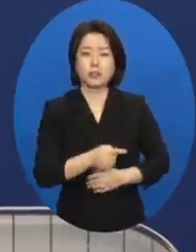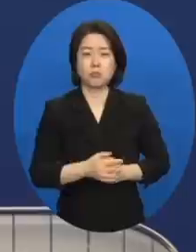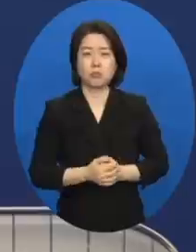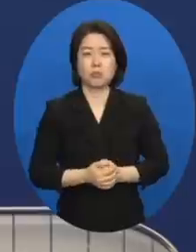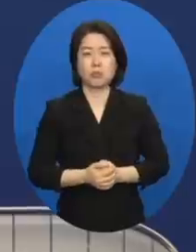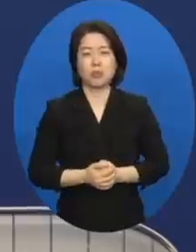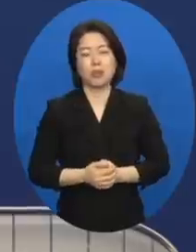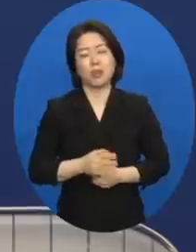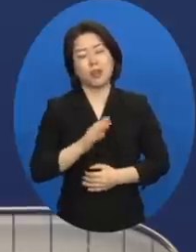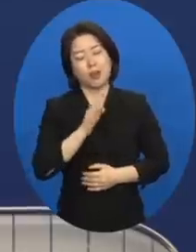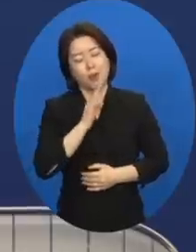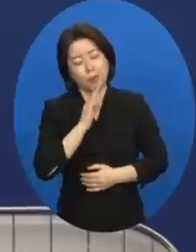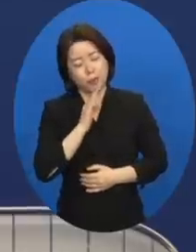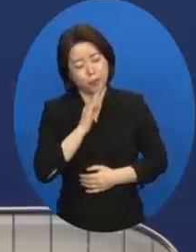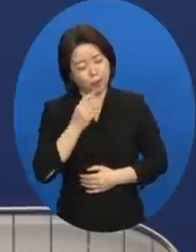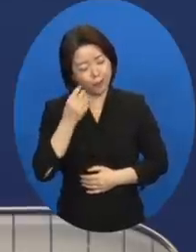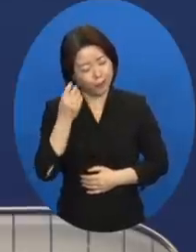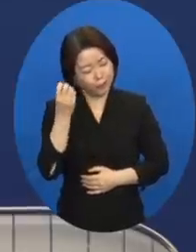가관이었죠.